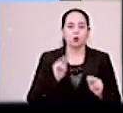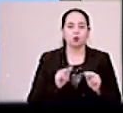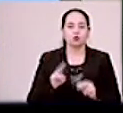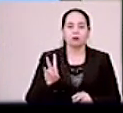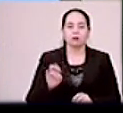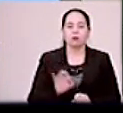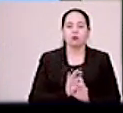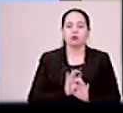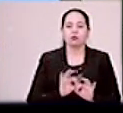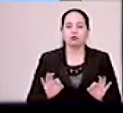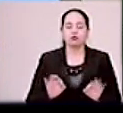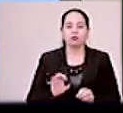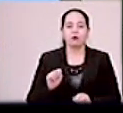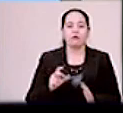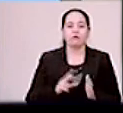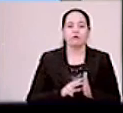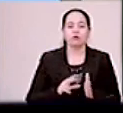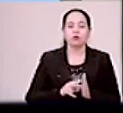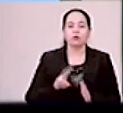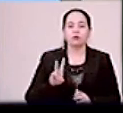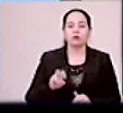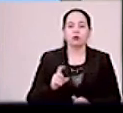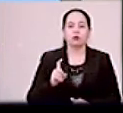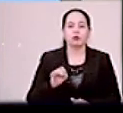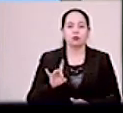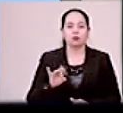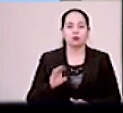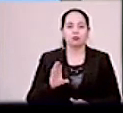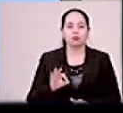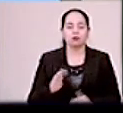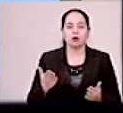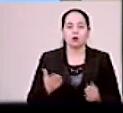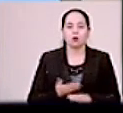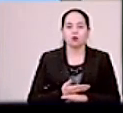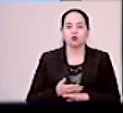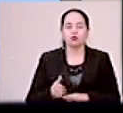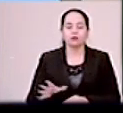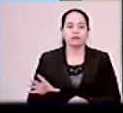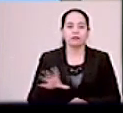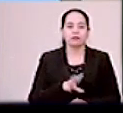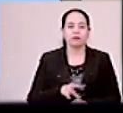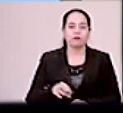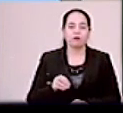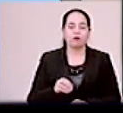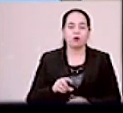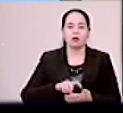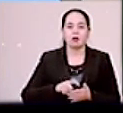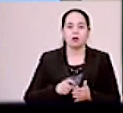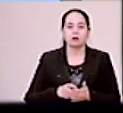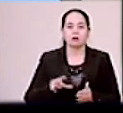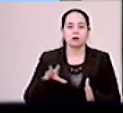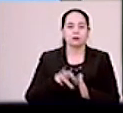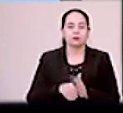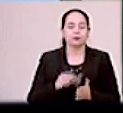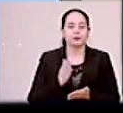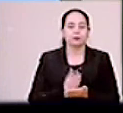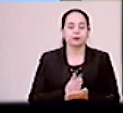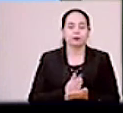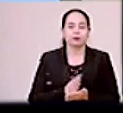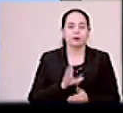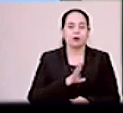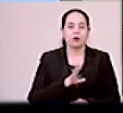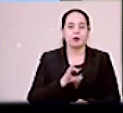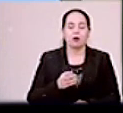на отлично, а 8 на хорошо. Какую часть всего класса составляют отличники и